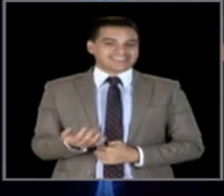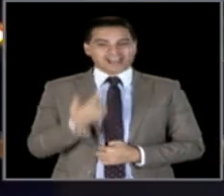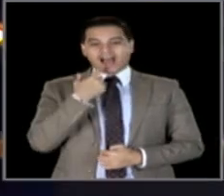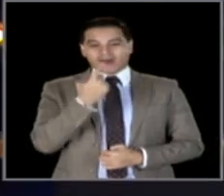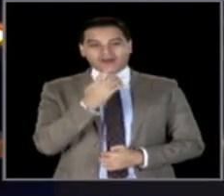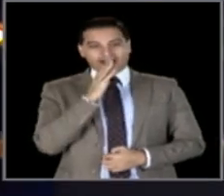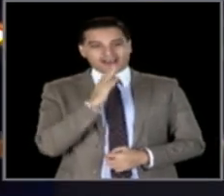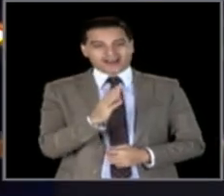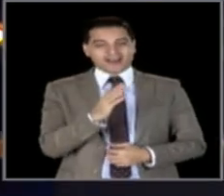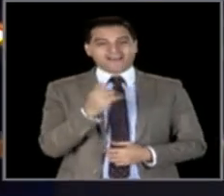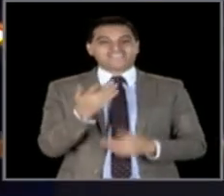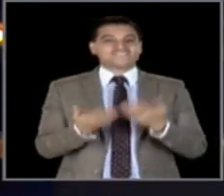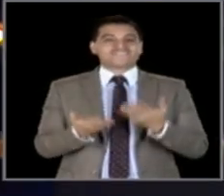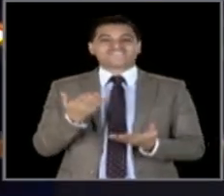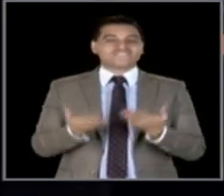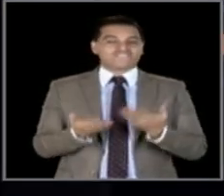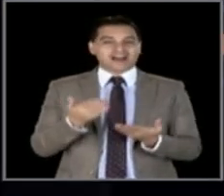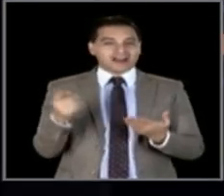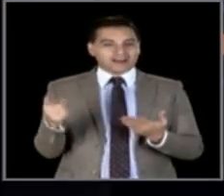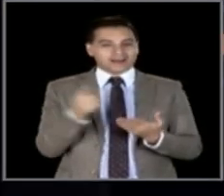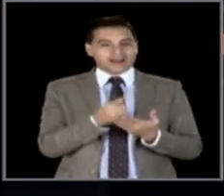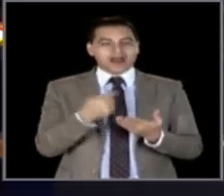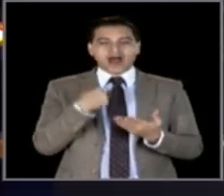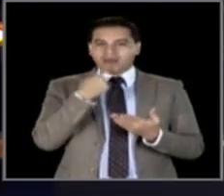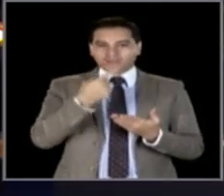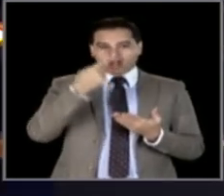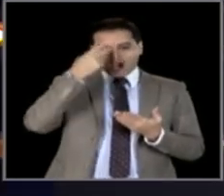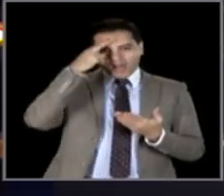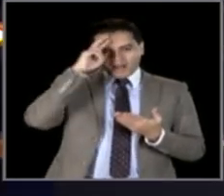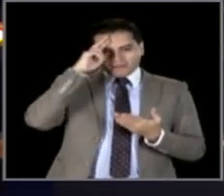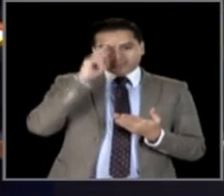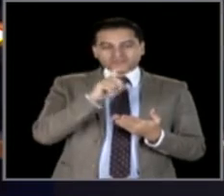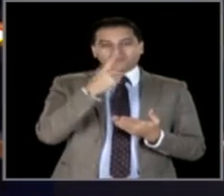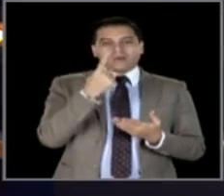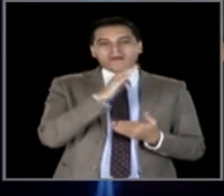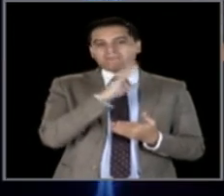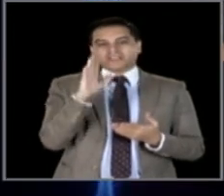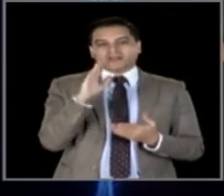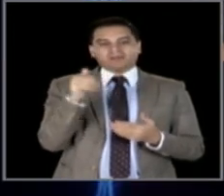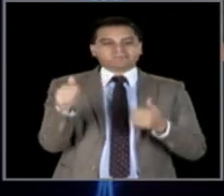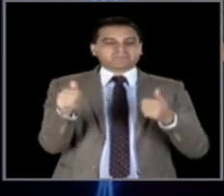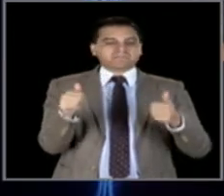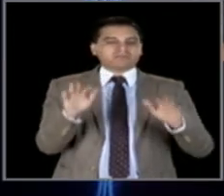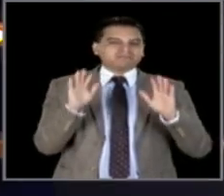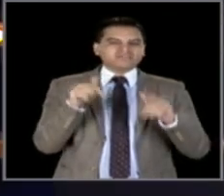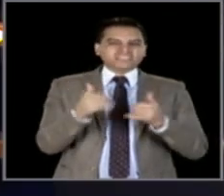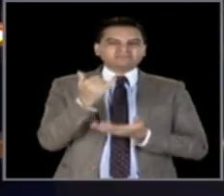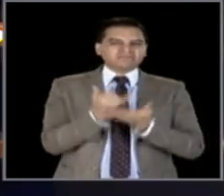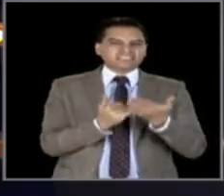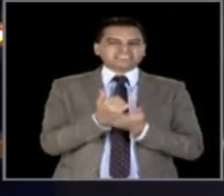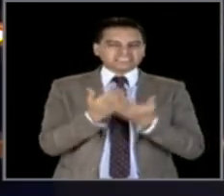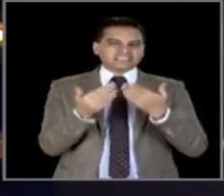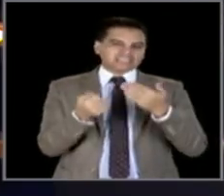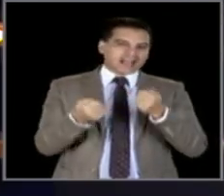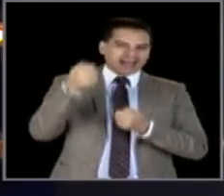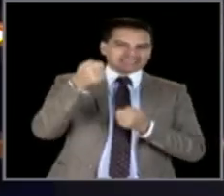حاجه، الفرق بينكم في التصفيات، ومش هقول لمين، سؤال واحد بس، يعني في مدرسة